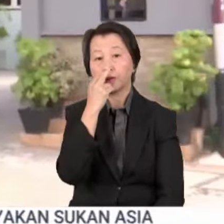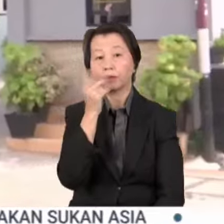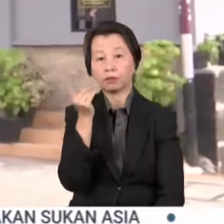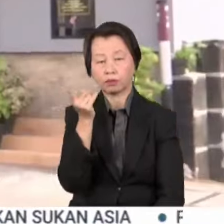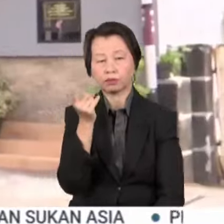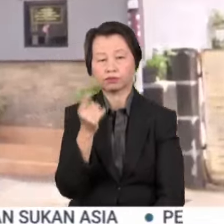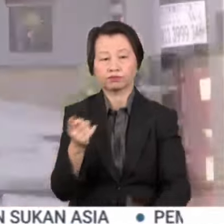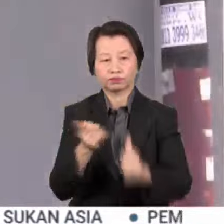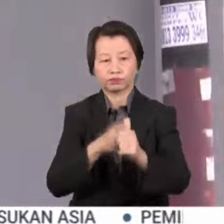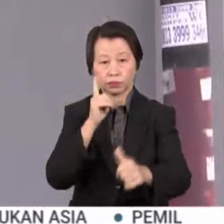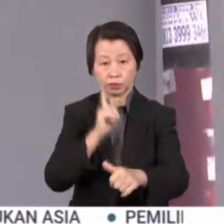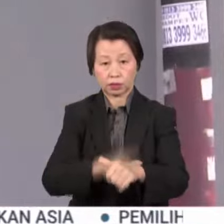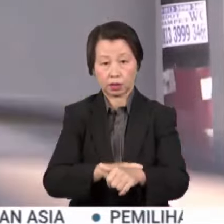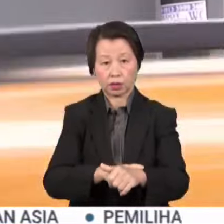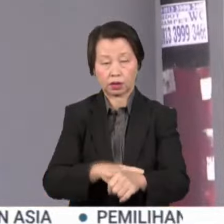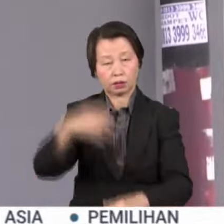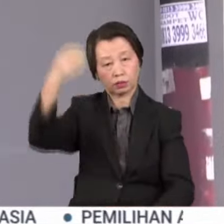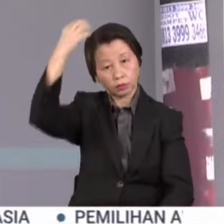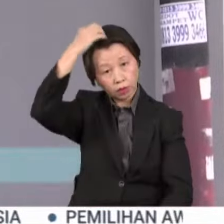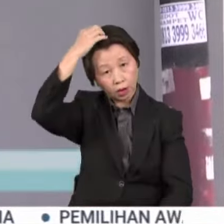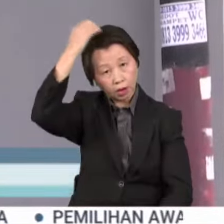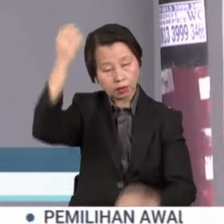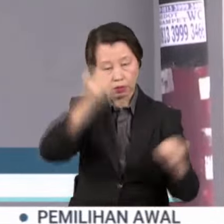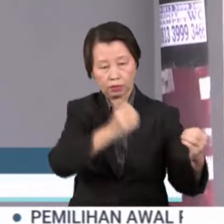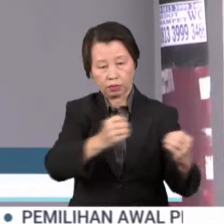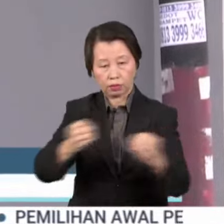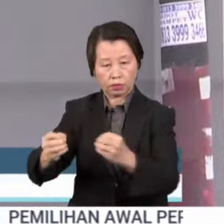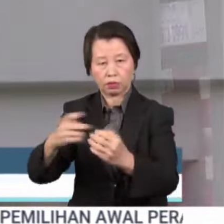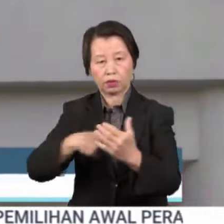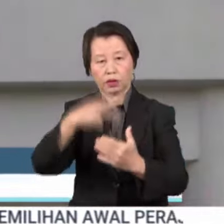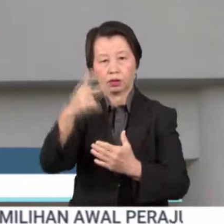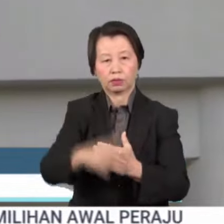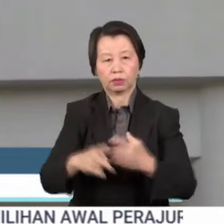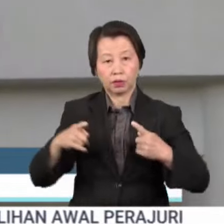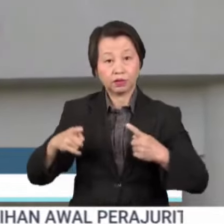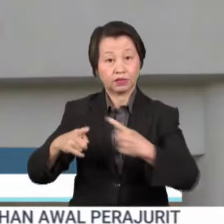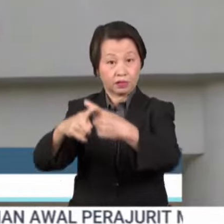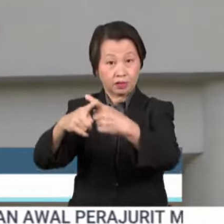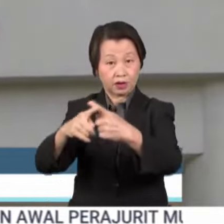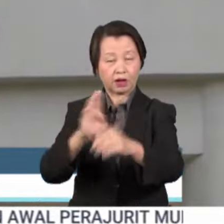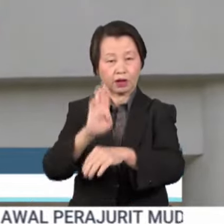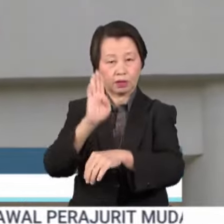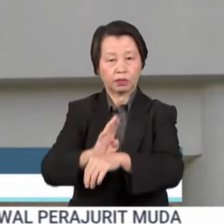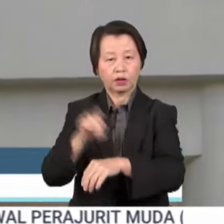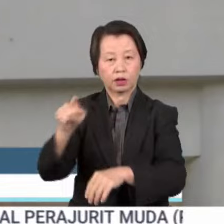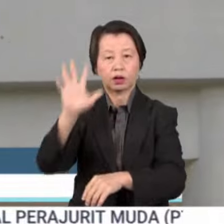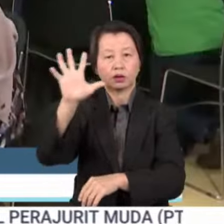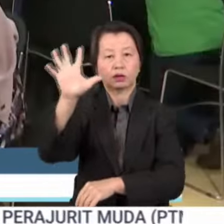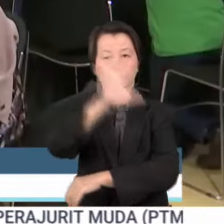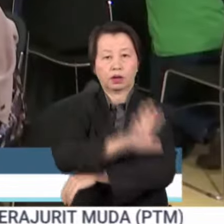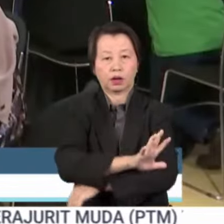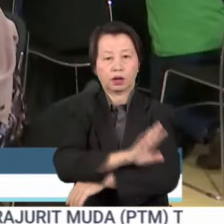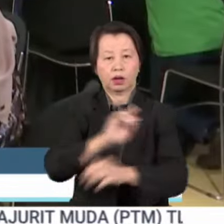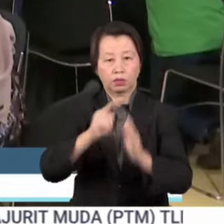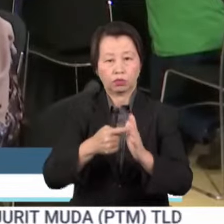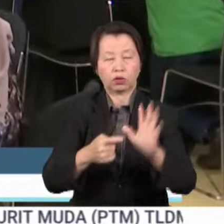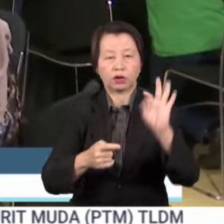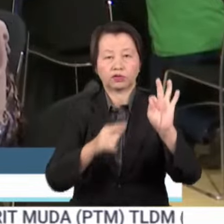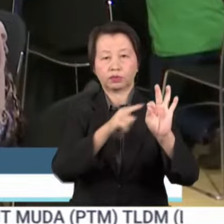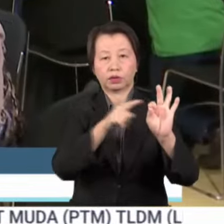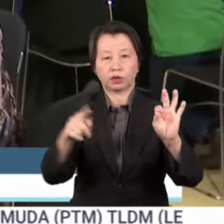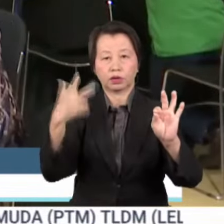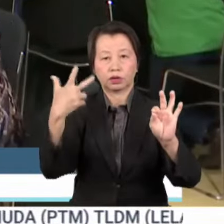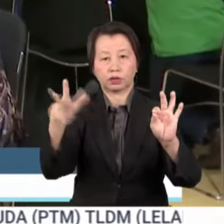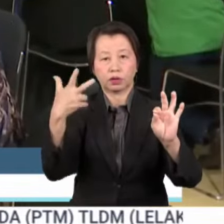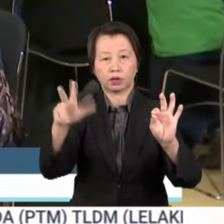Buat julung kalinya, Selangor menganjurkan program Silang Budaya selama 5 hari bermula 9